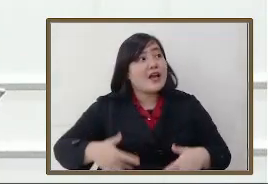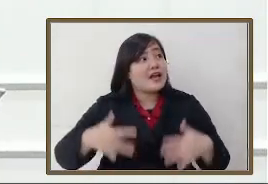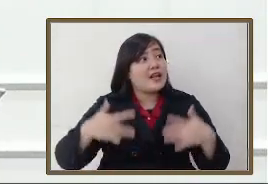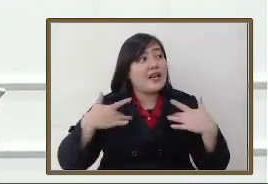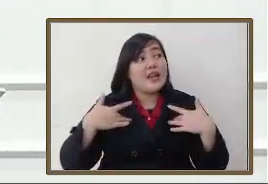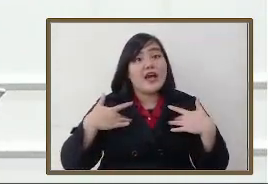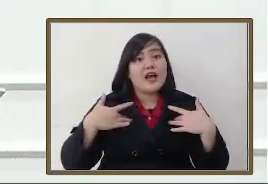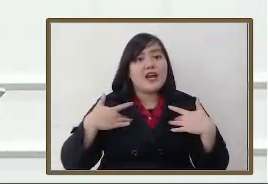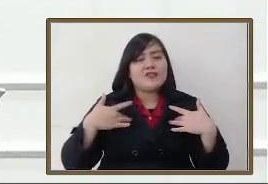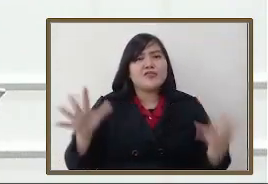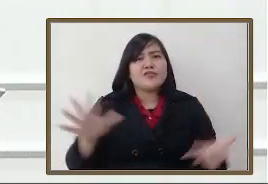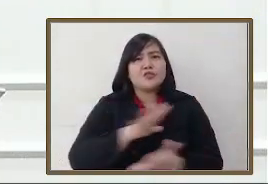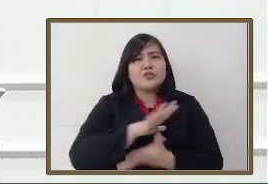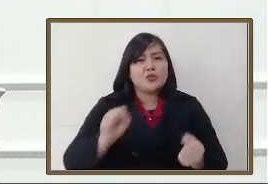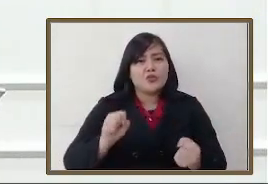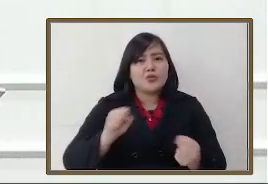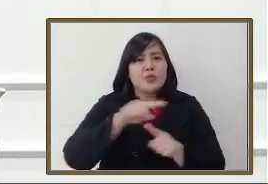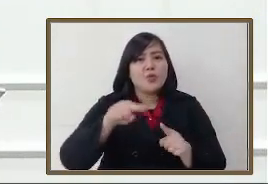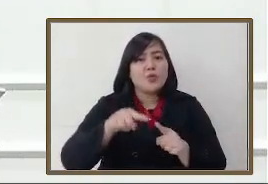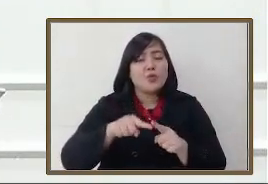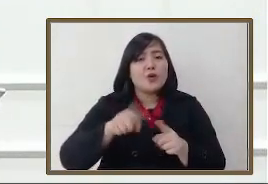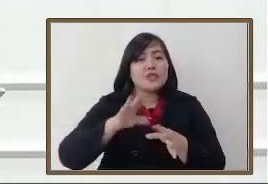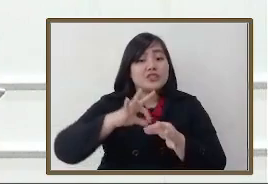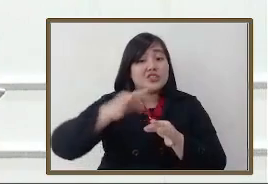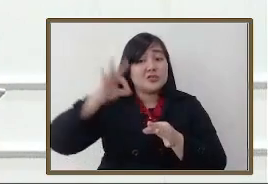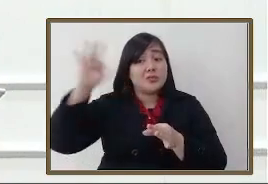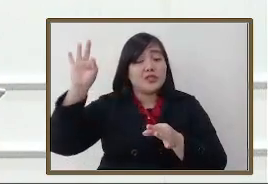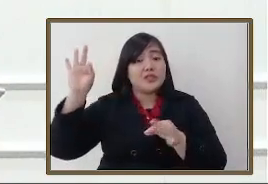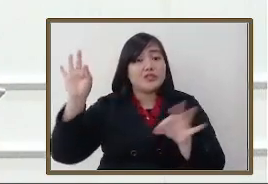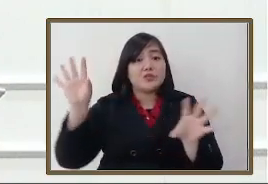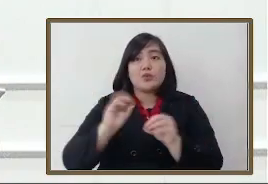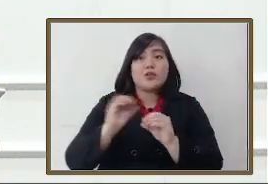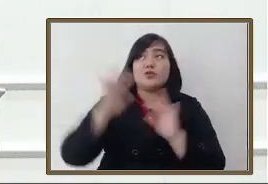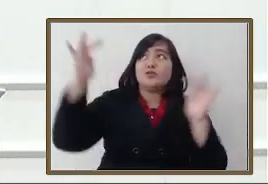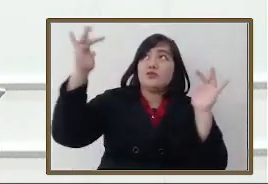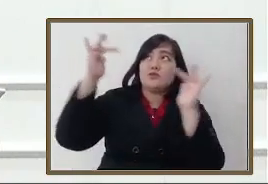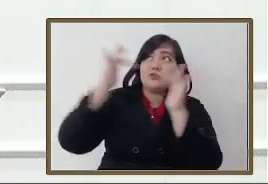ang spirit, nung wala pa tayong connection sa Diyos.